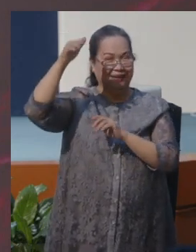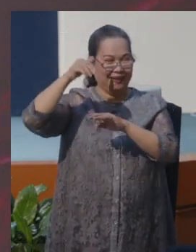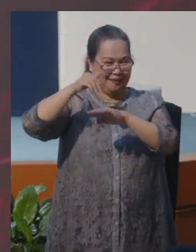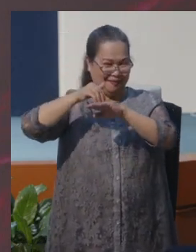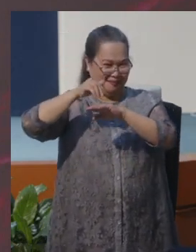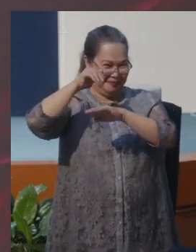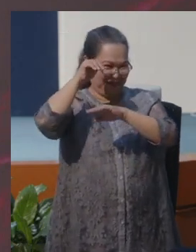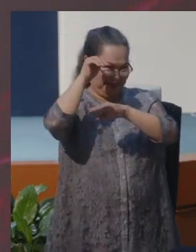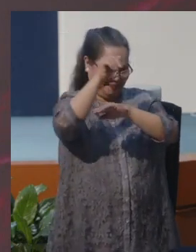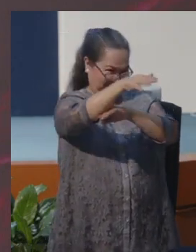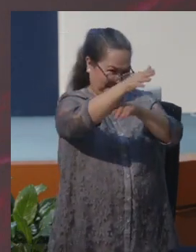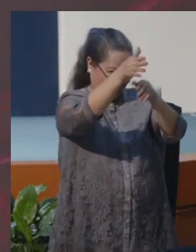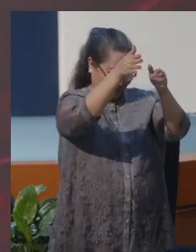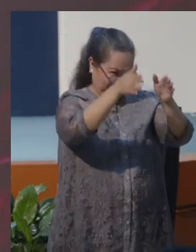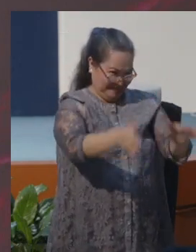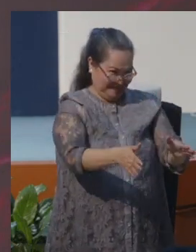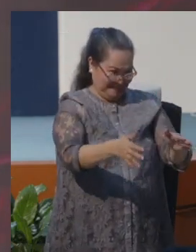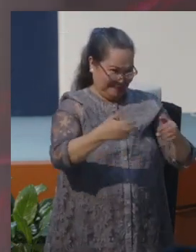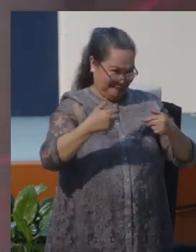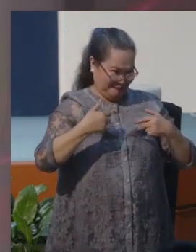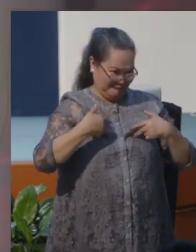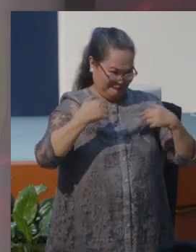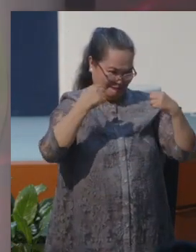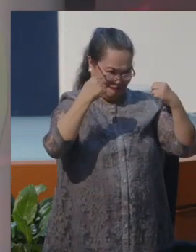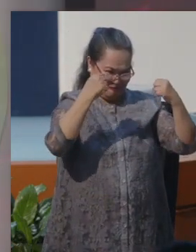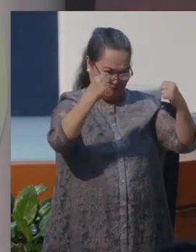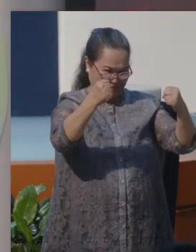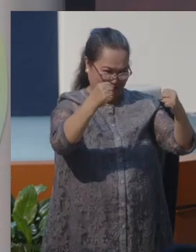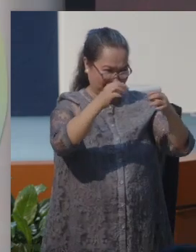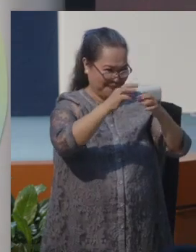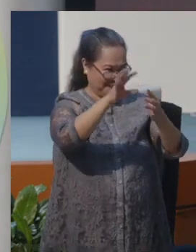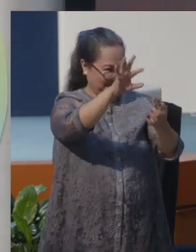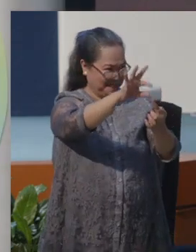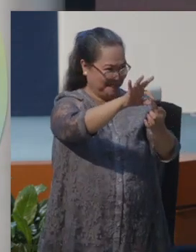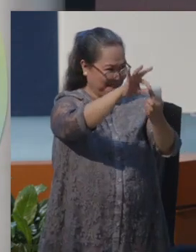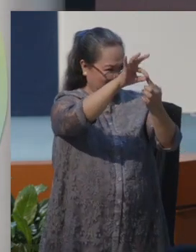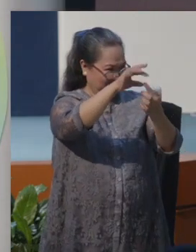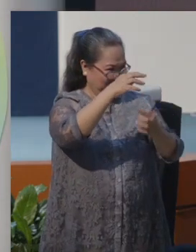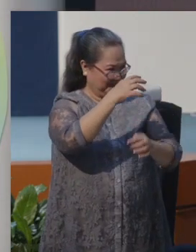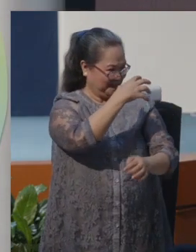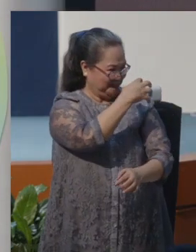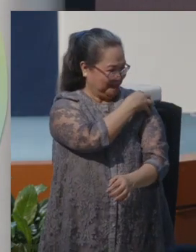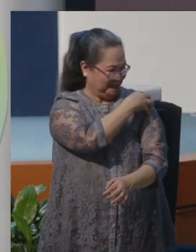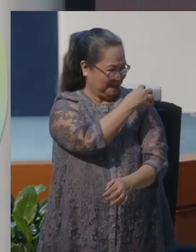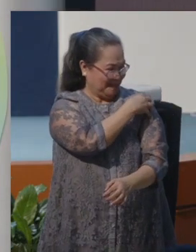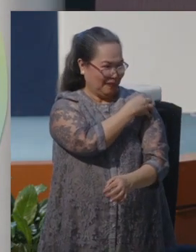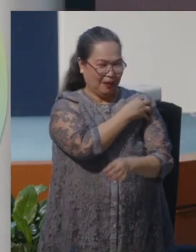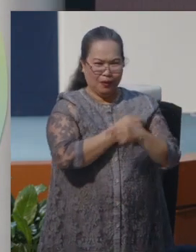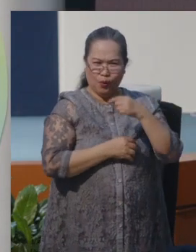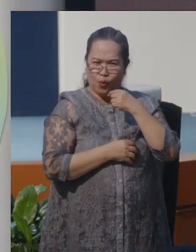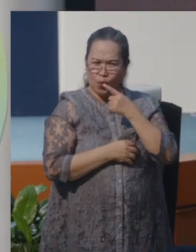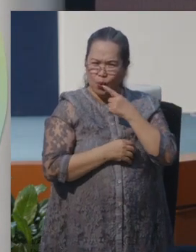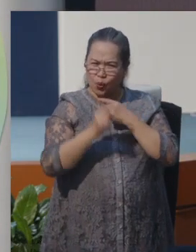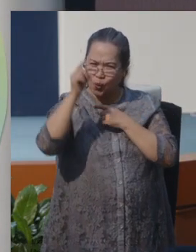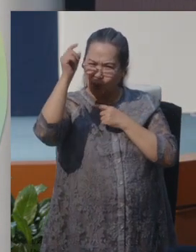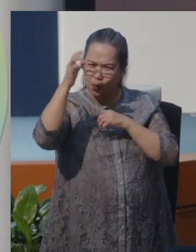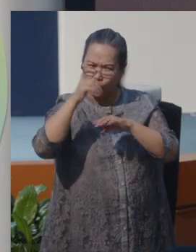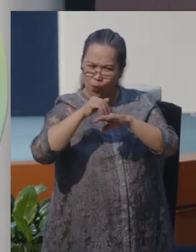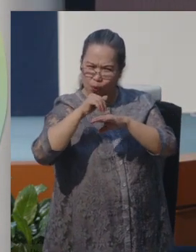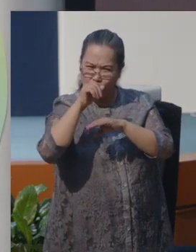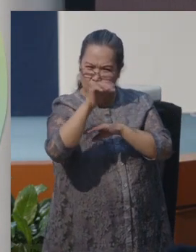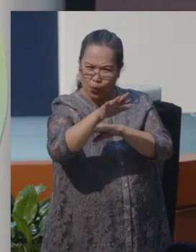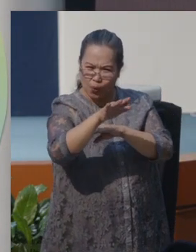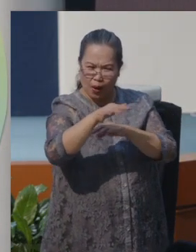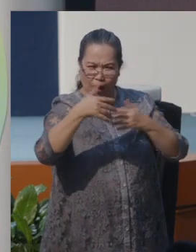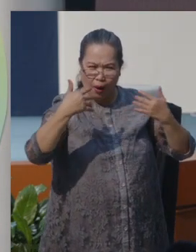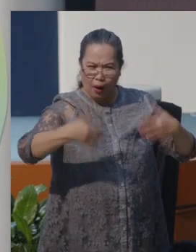His supernatural power in ordinary men. Sino na ngayon itong mga sugo ng Panginoon?